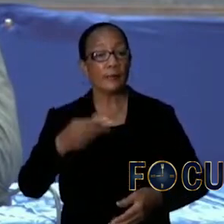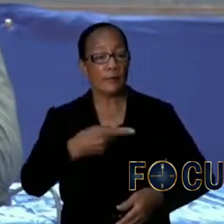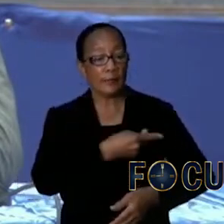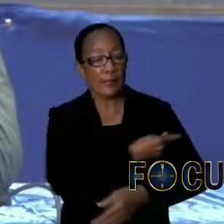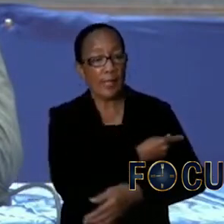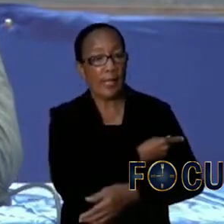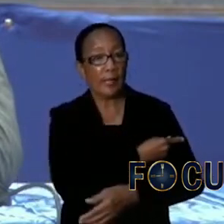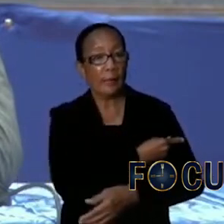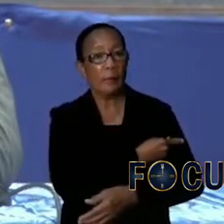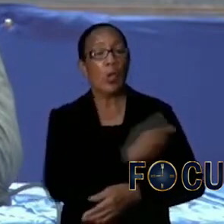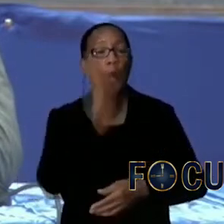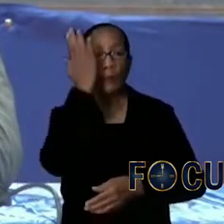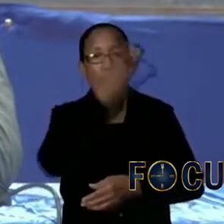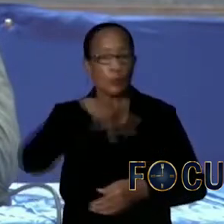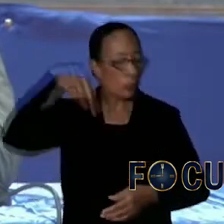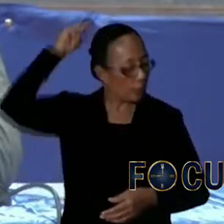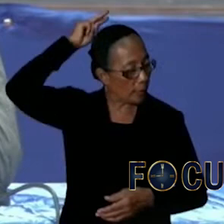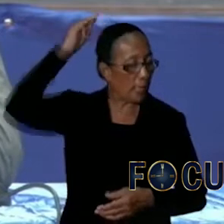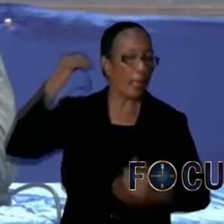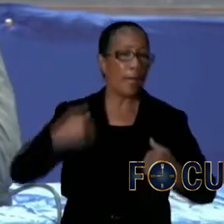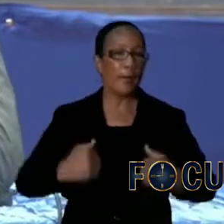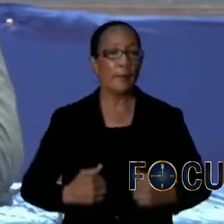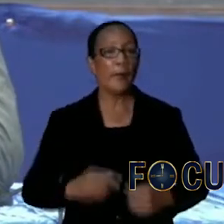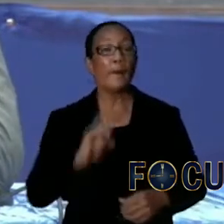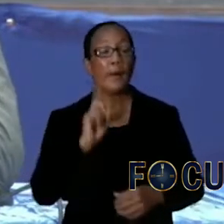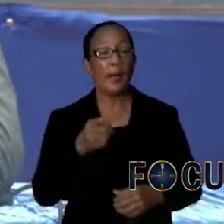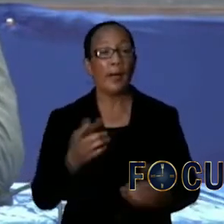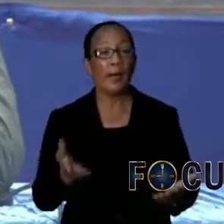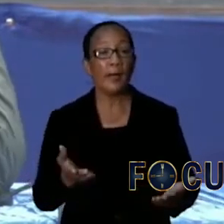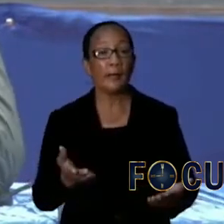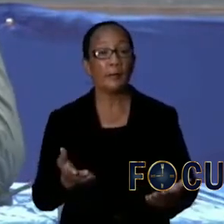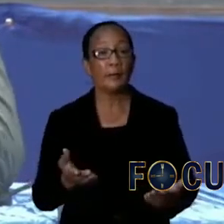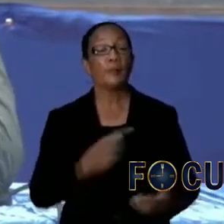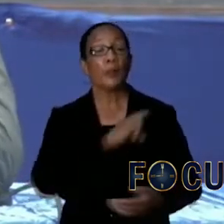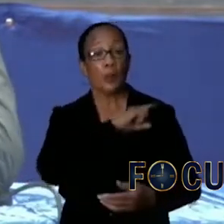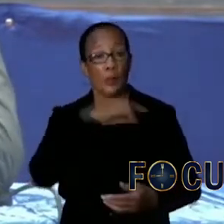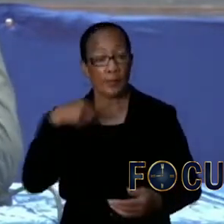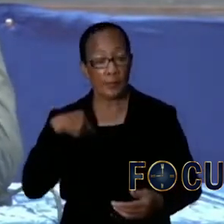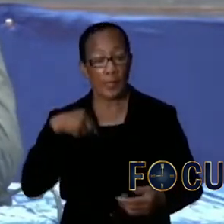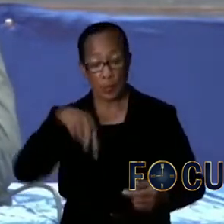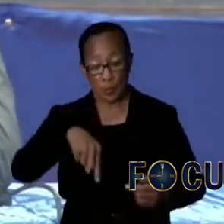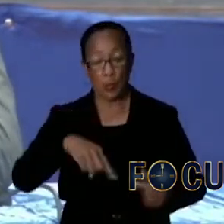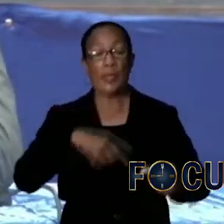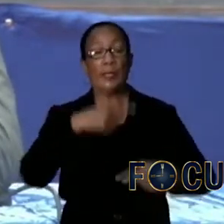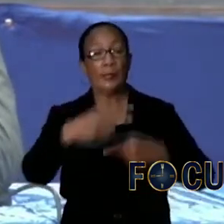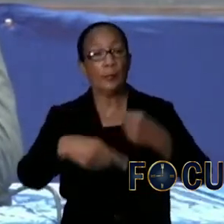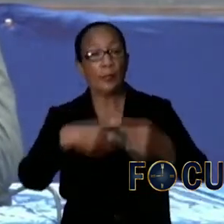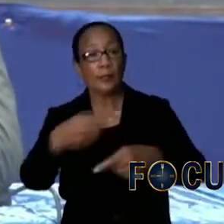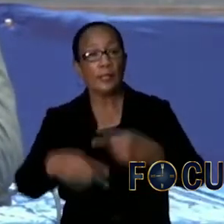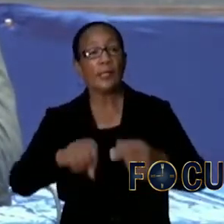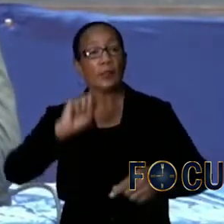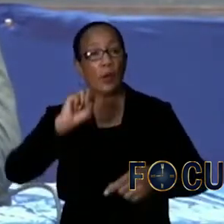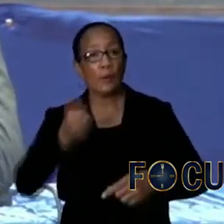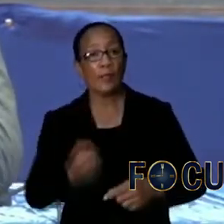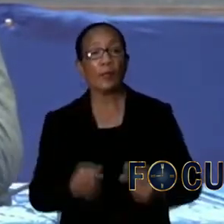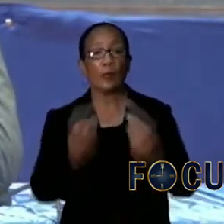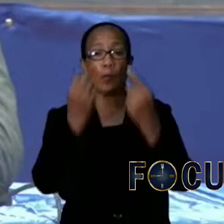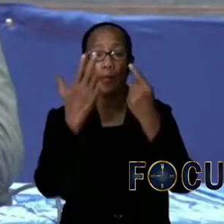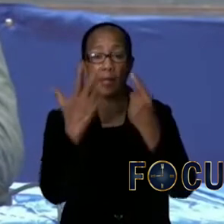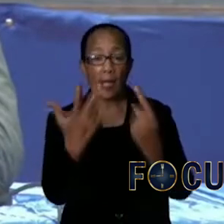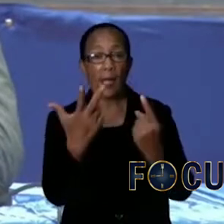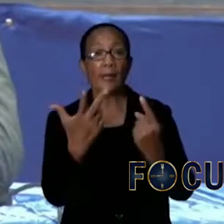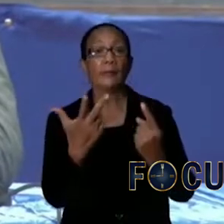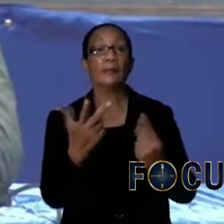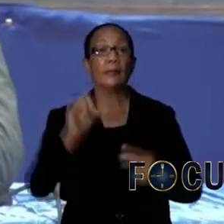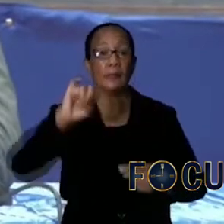Pfizer-BioNTech-vaccin op de Surinamer. Maar in ieder geval zijn we in dat proces nu, omdat u weet dat we uiterlijk 18 januari